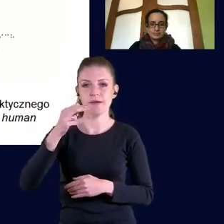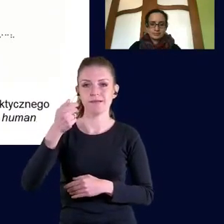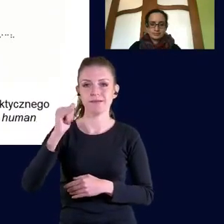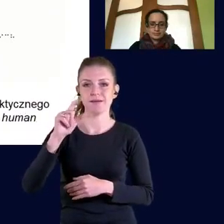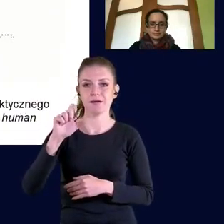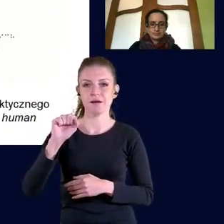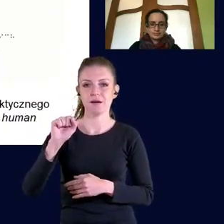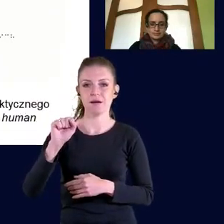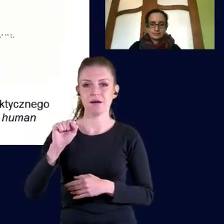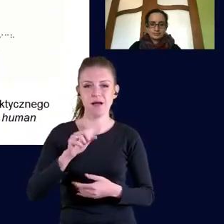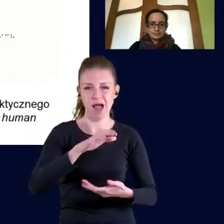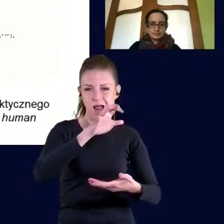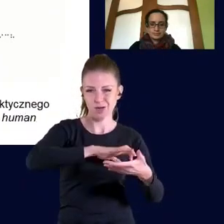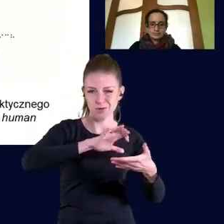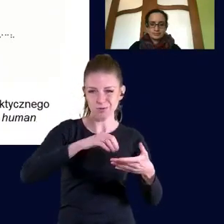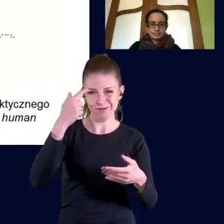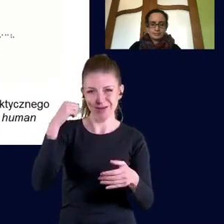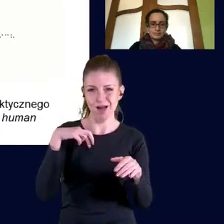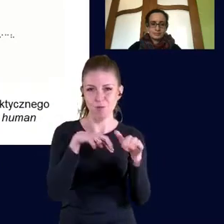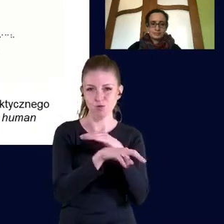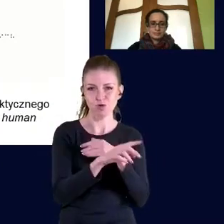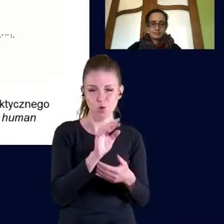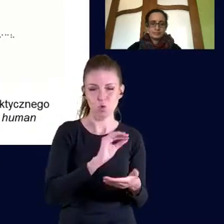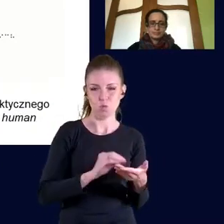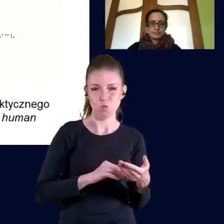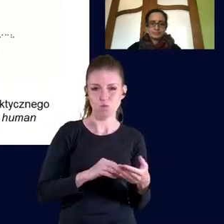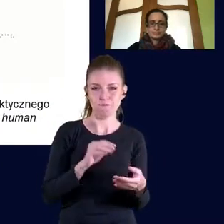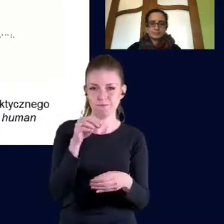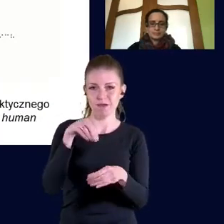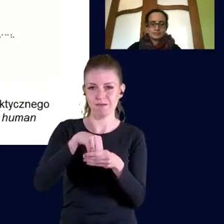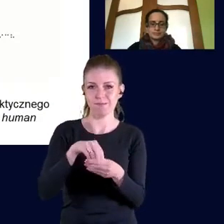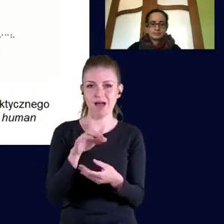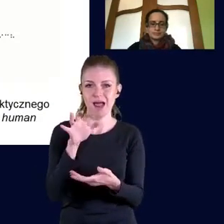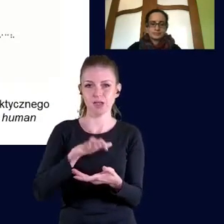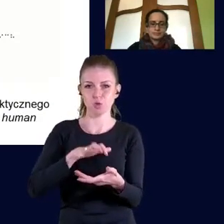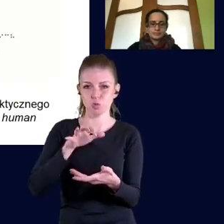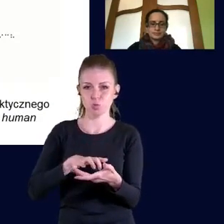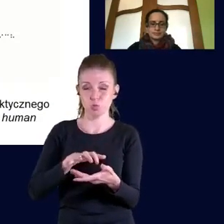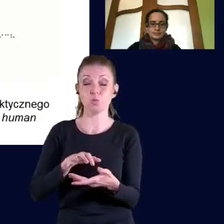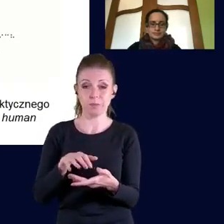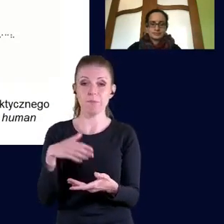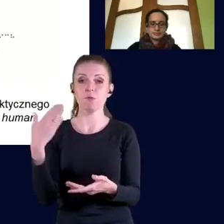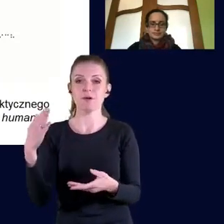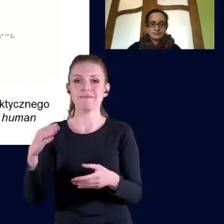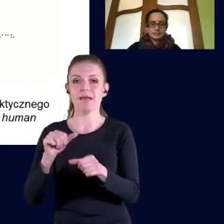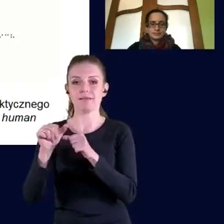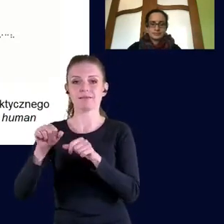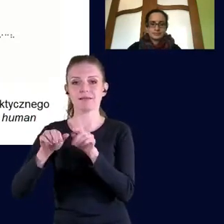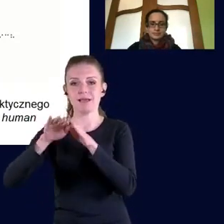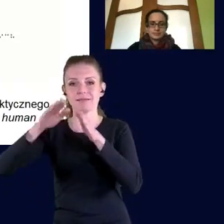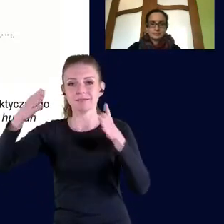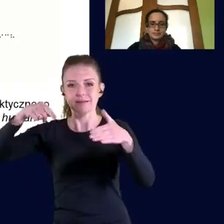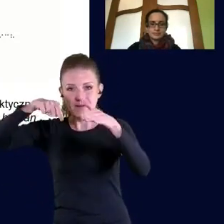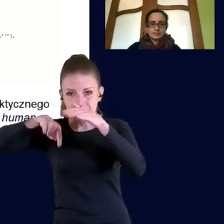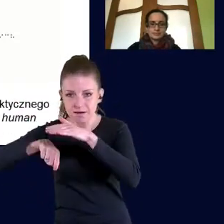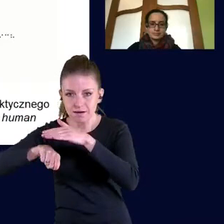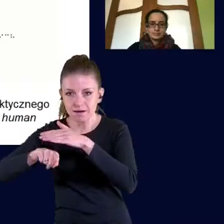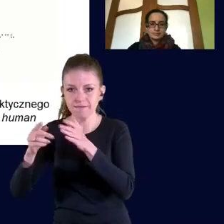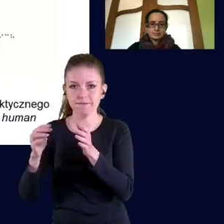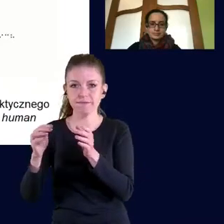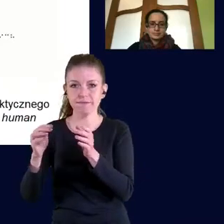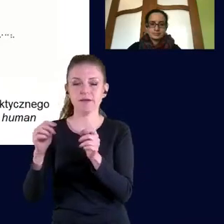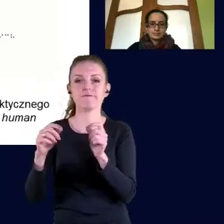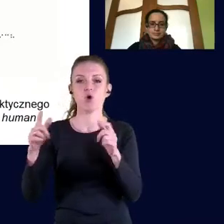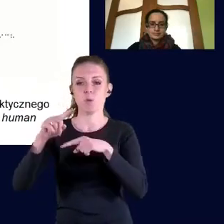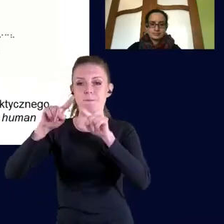artykule z repozytorium Natomiast po prawej stronie mamy tą jaskinie już na troszkę większym formacie